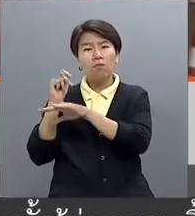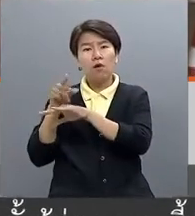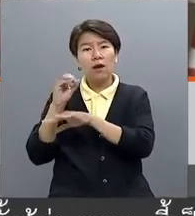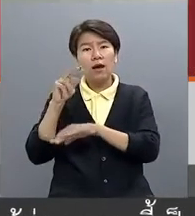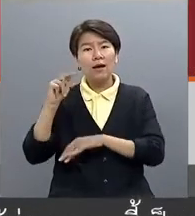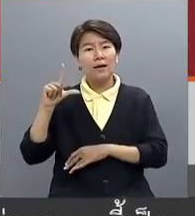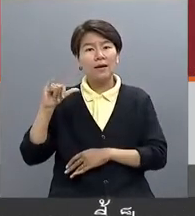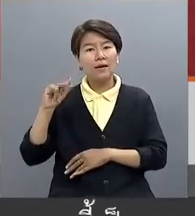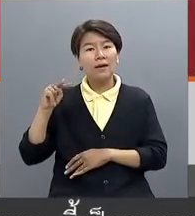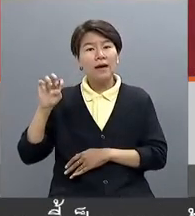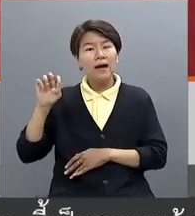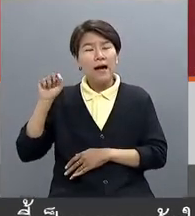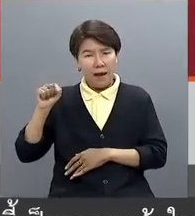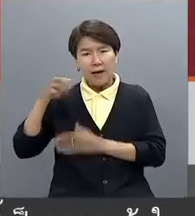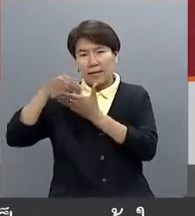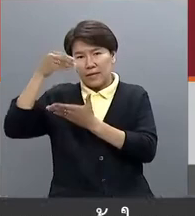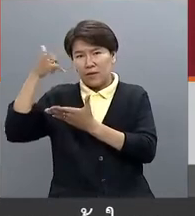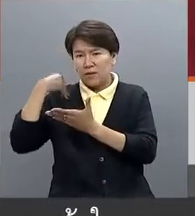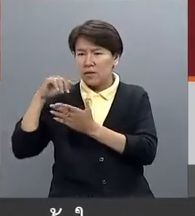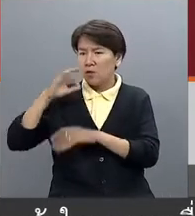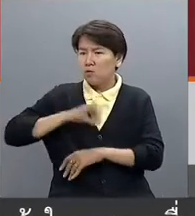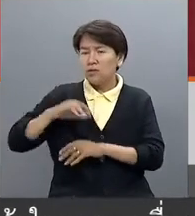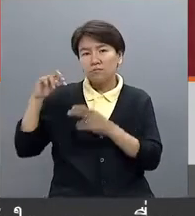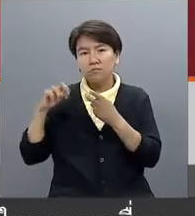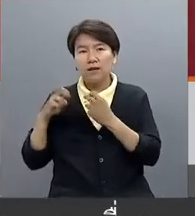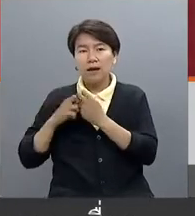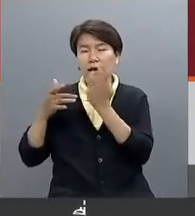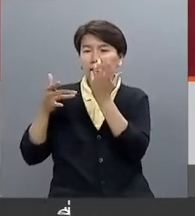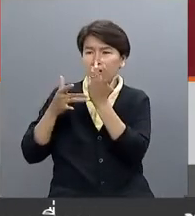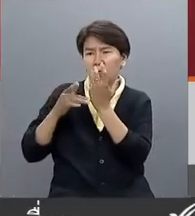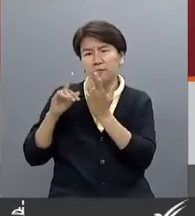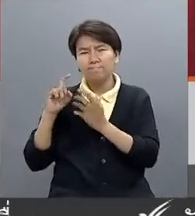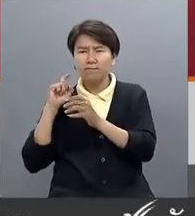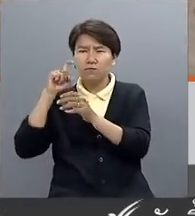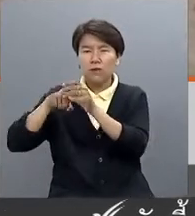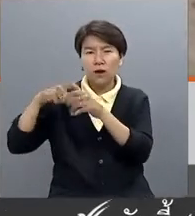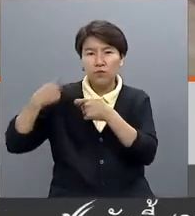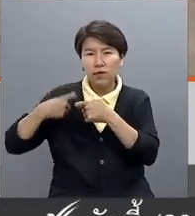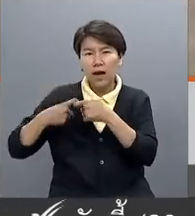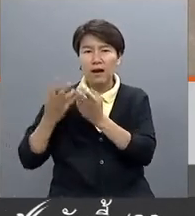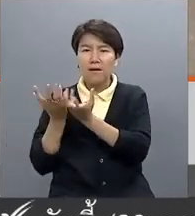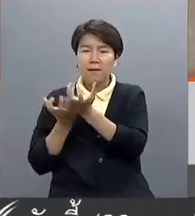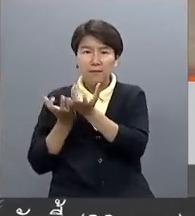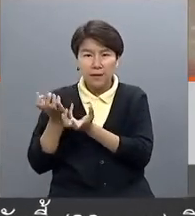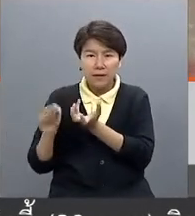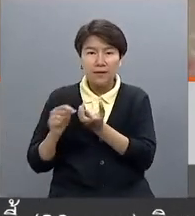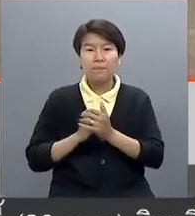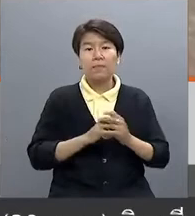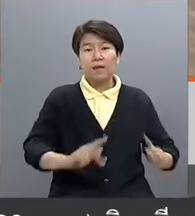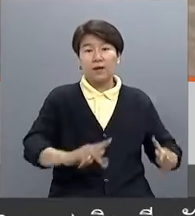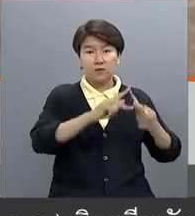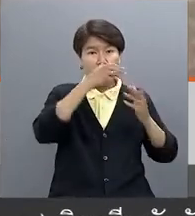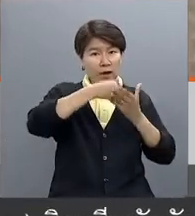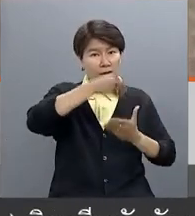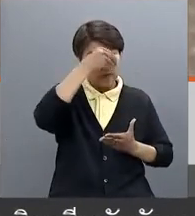และเทคโนโลยีนะครับเมื่อมีแนวคิดจากกระทรวงศึกษาธิการเสนอให้เปิดเรียนตามปกติในพื้นที่สีเขียว